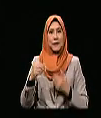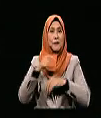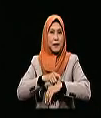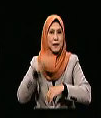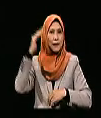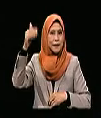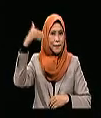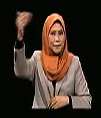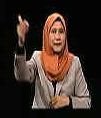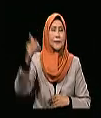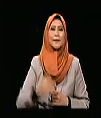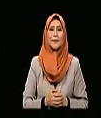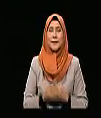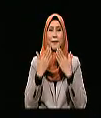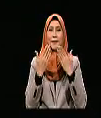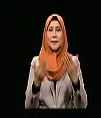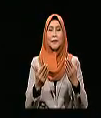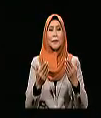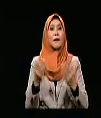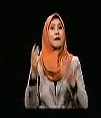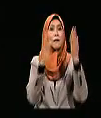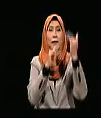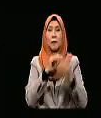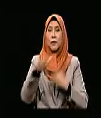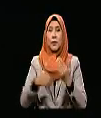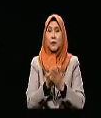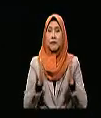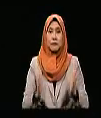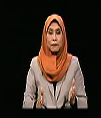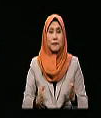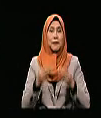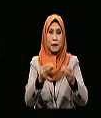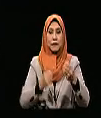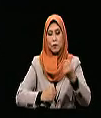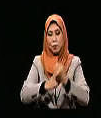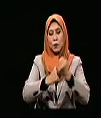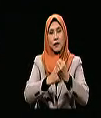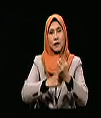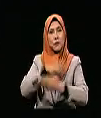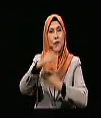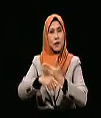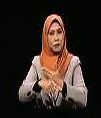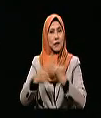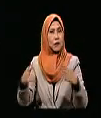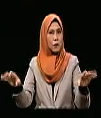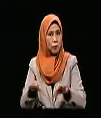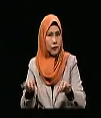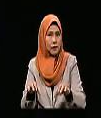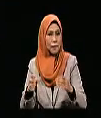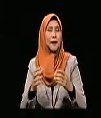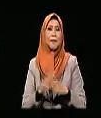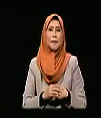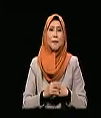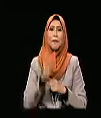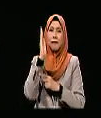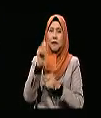datang. Baik. Jadi terima kasih, dan kita berharap supaya semua pihak memberi sokongan kepada program yang kita telah buat ini, dan kita